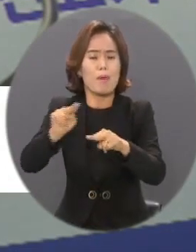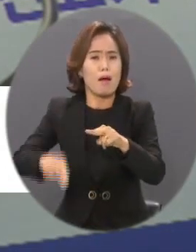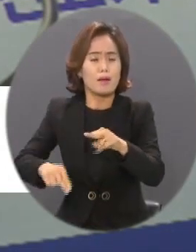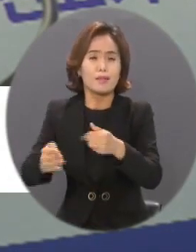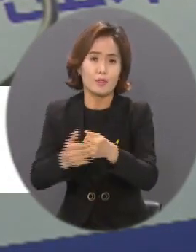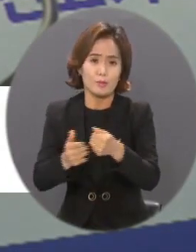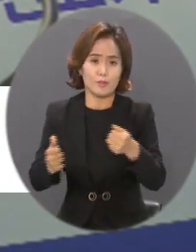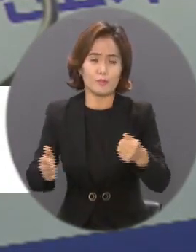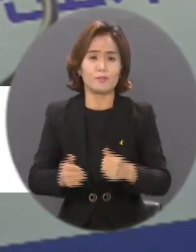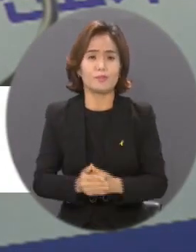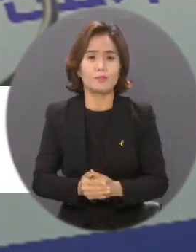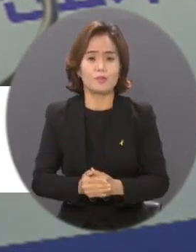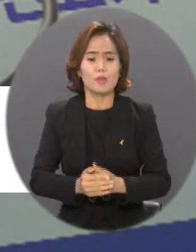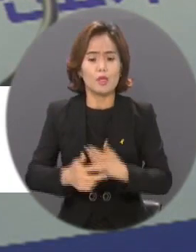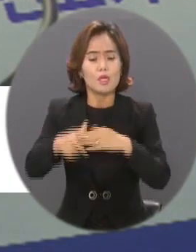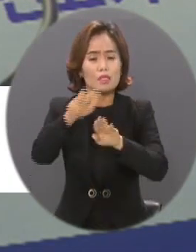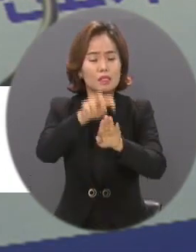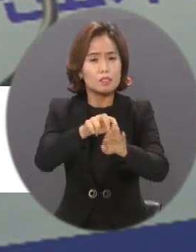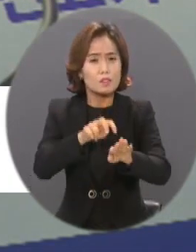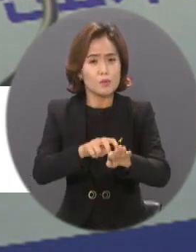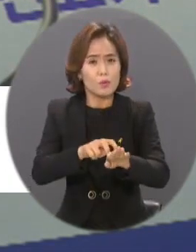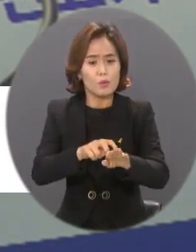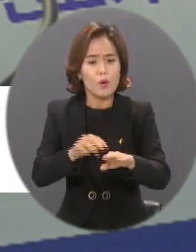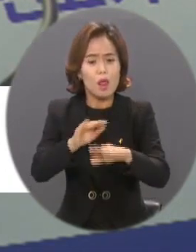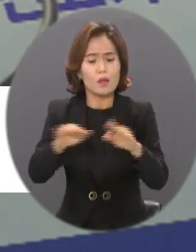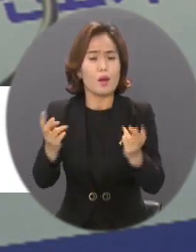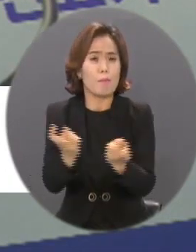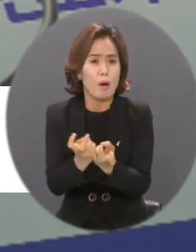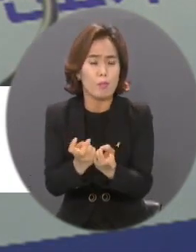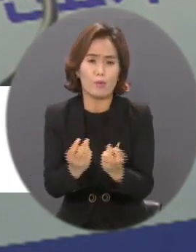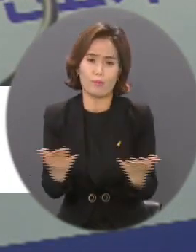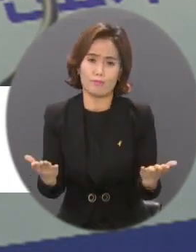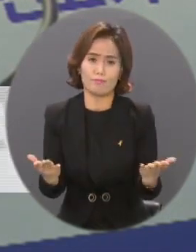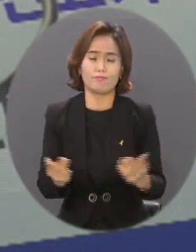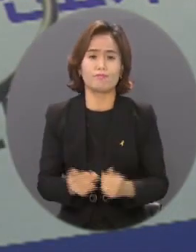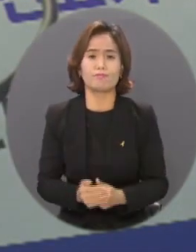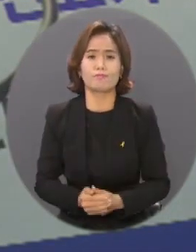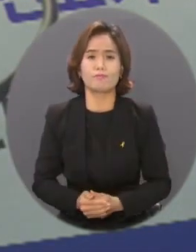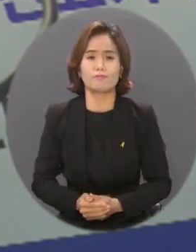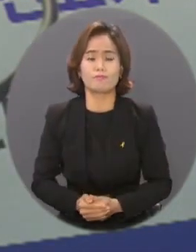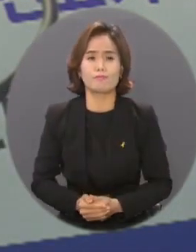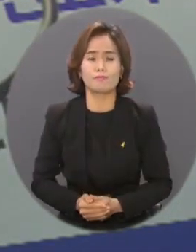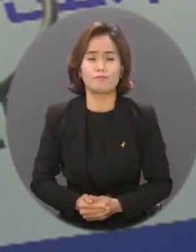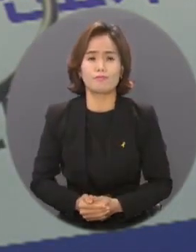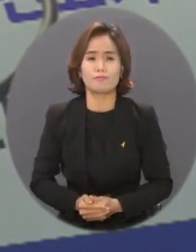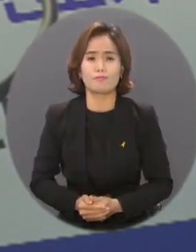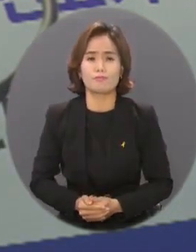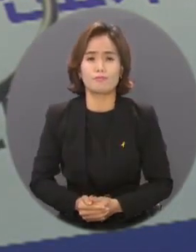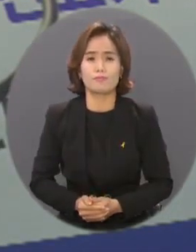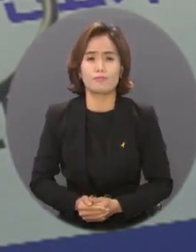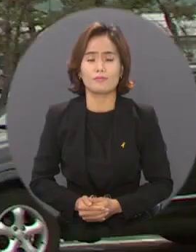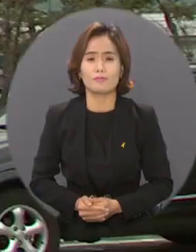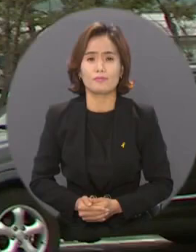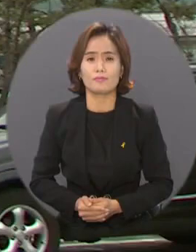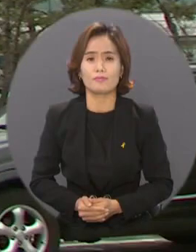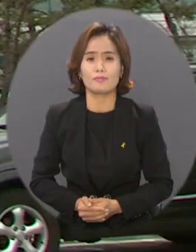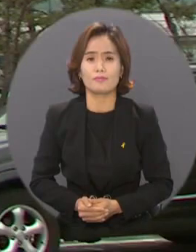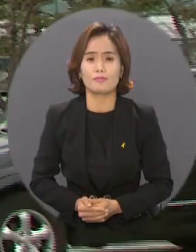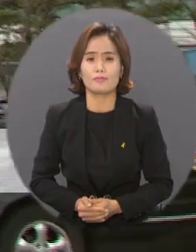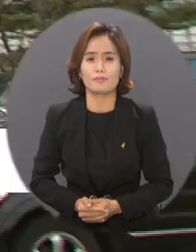떠났기 때문인데요. 진료 공백을 메울 뾰족한 대책도 없어 보입니다. 보도에 김영찬 기자입니다.